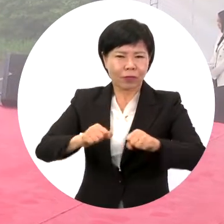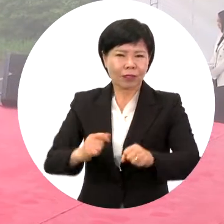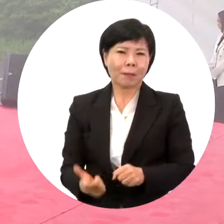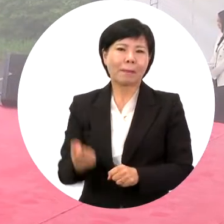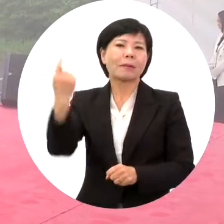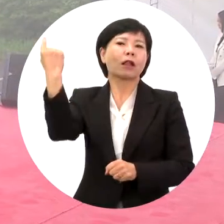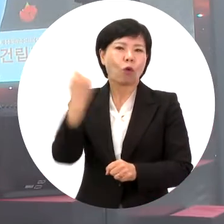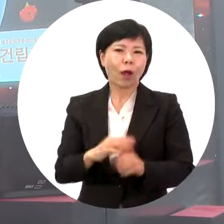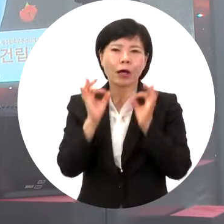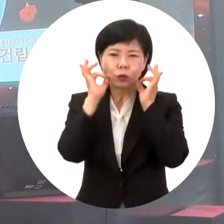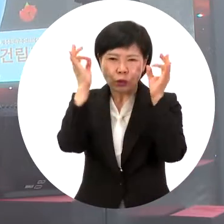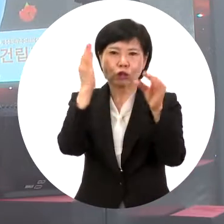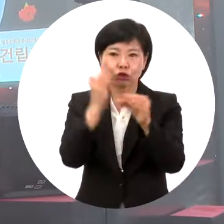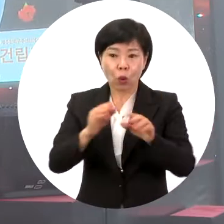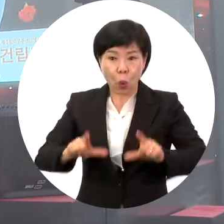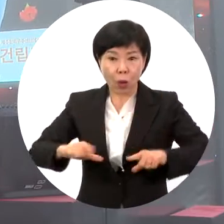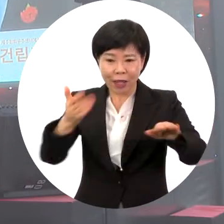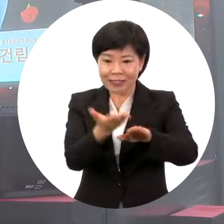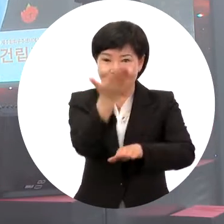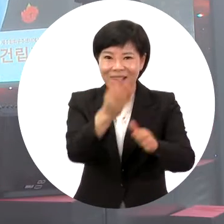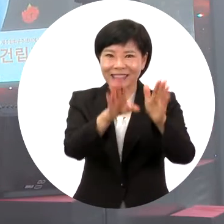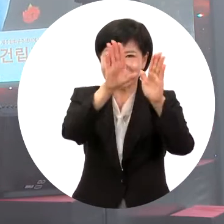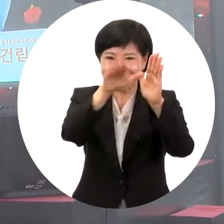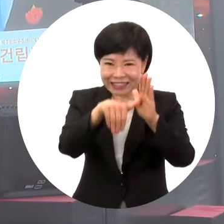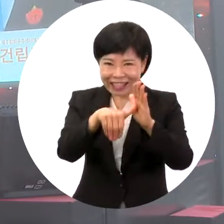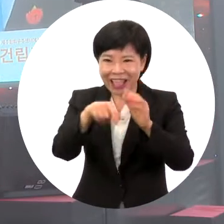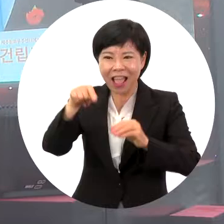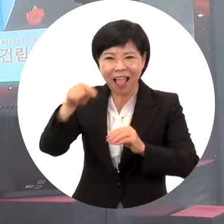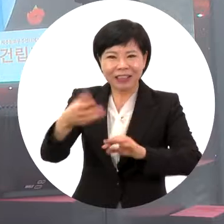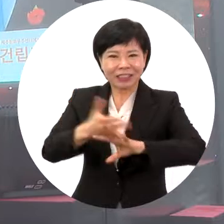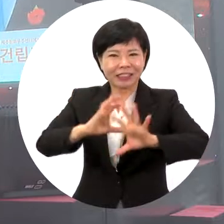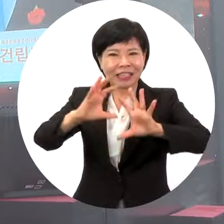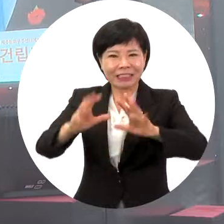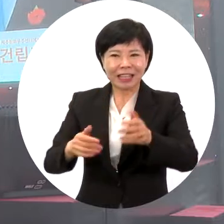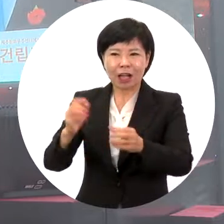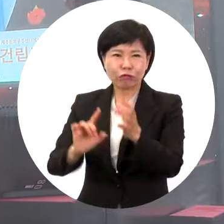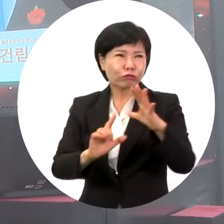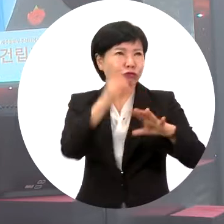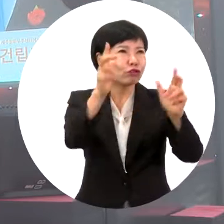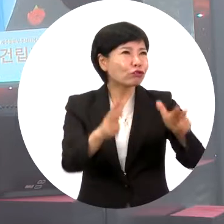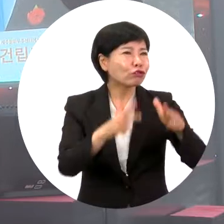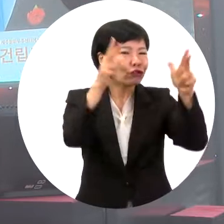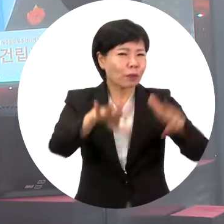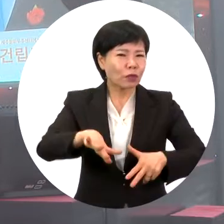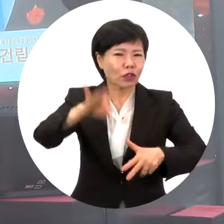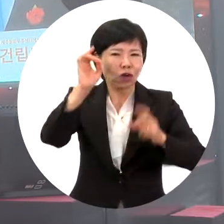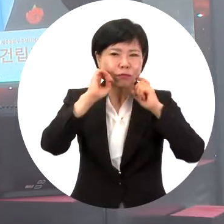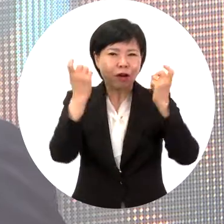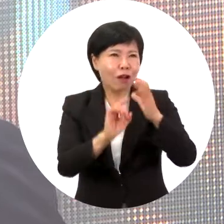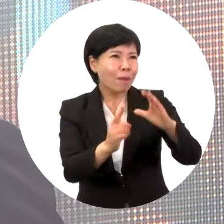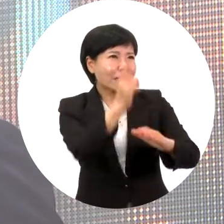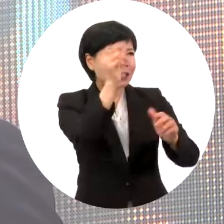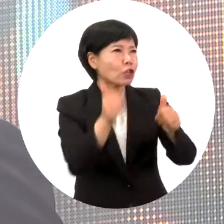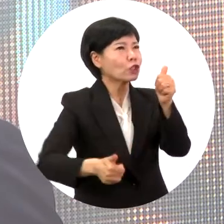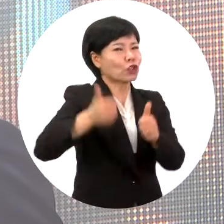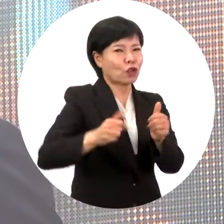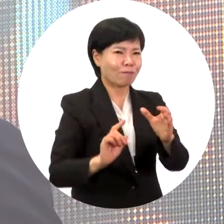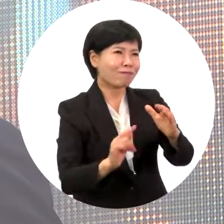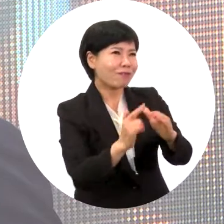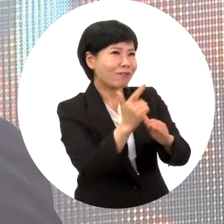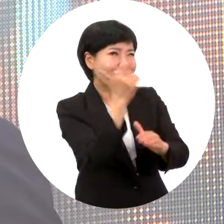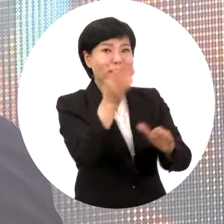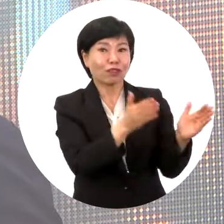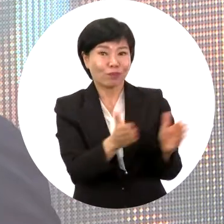낼 계획입니다. 올해 상반기에는 테리지 에어로스페이스가 국내 최초로 민간 주도의 우주발사체 시험 발사를